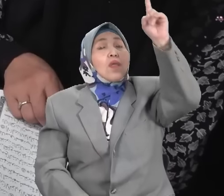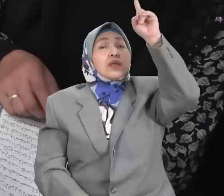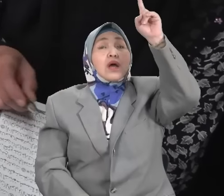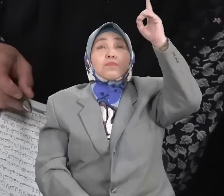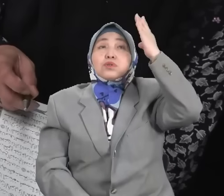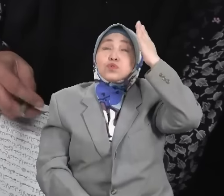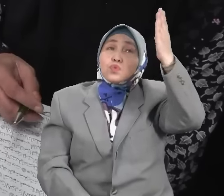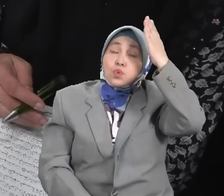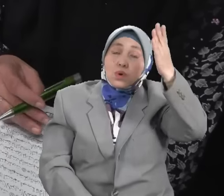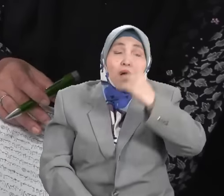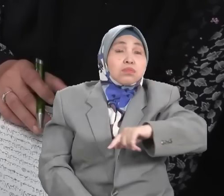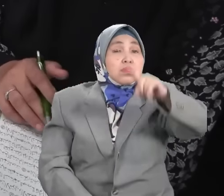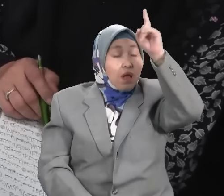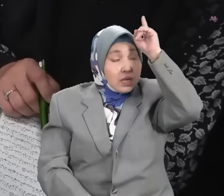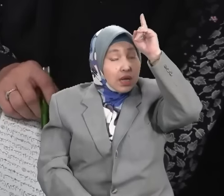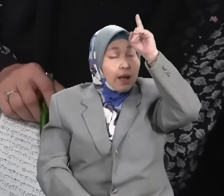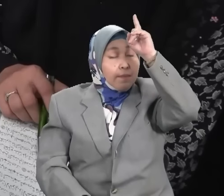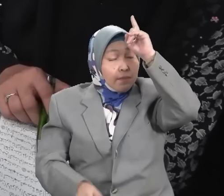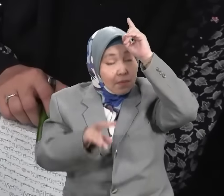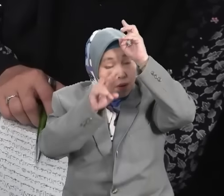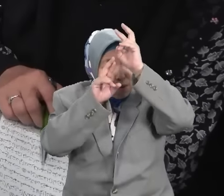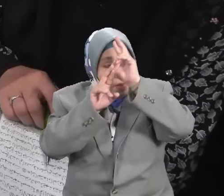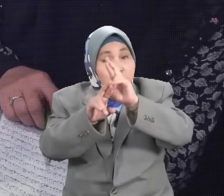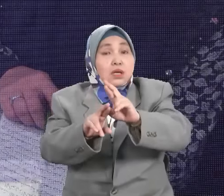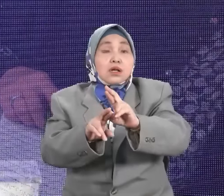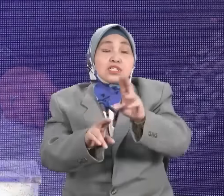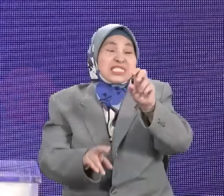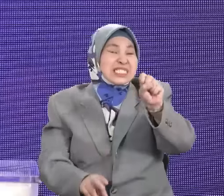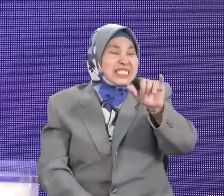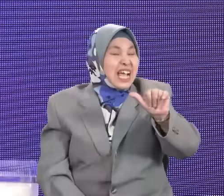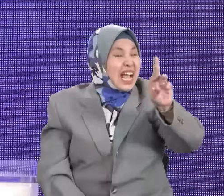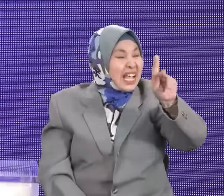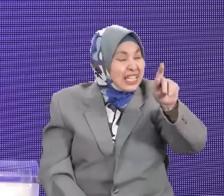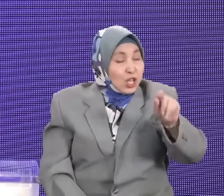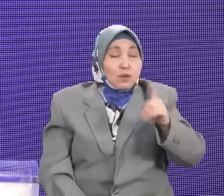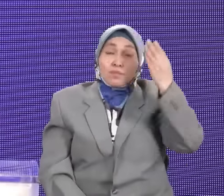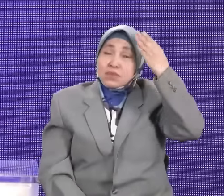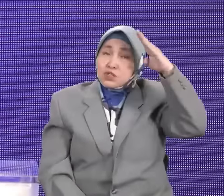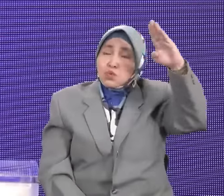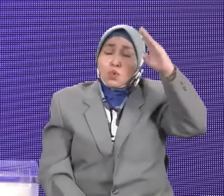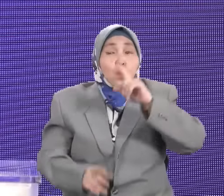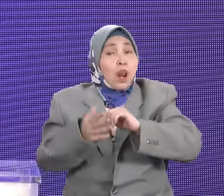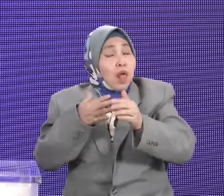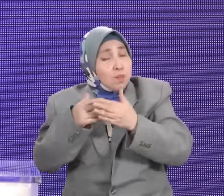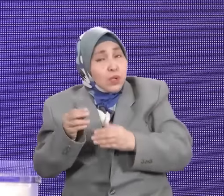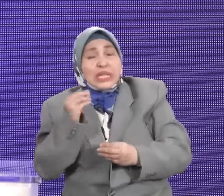Allah itu yang menghargai Syakir Syakir ini maksudnya ialah bersyukur walaupun